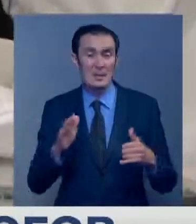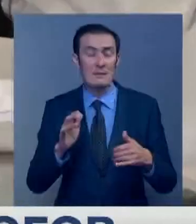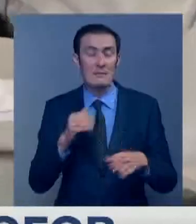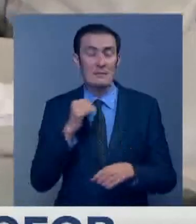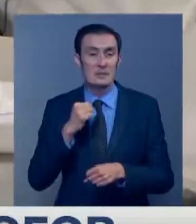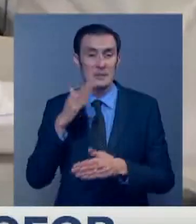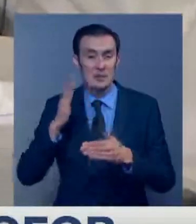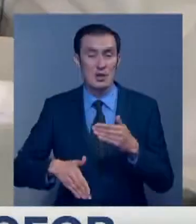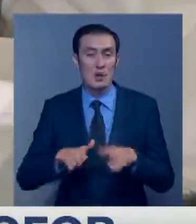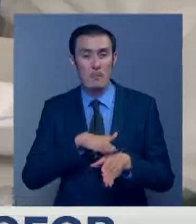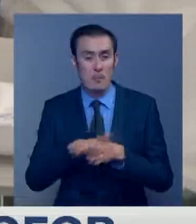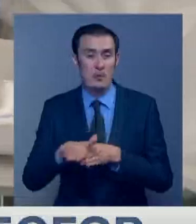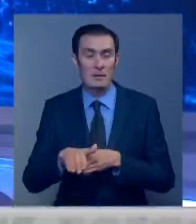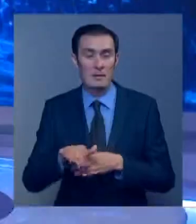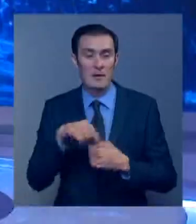продукта.